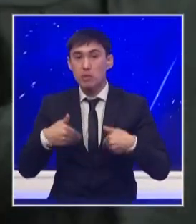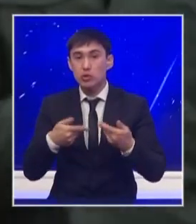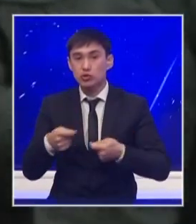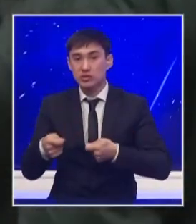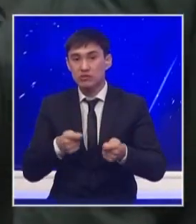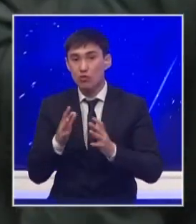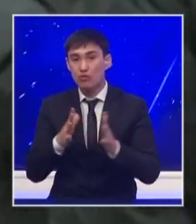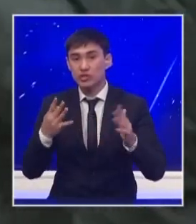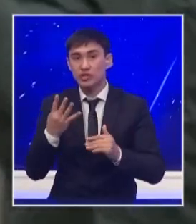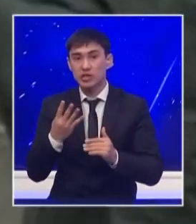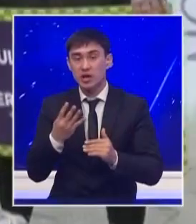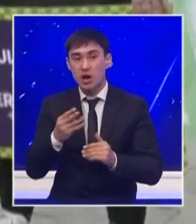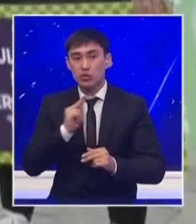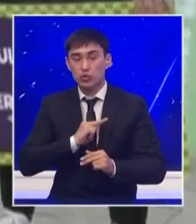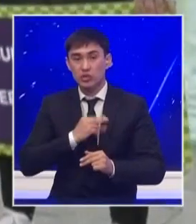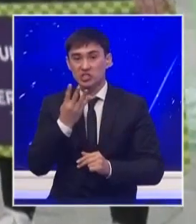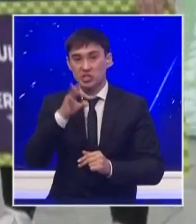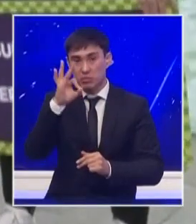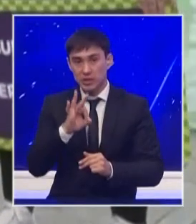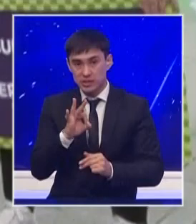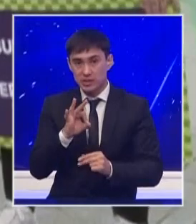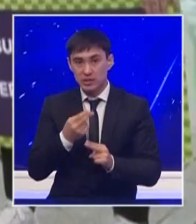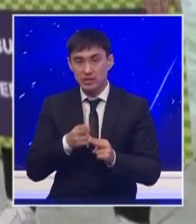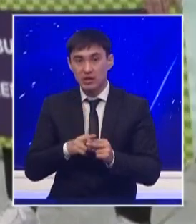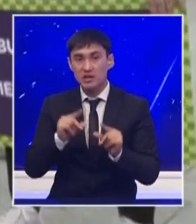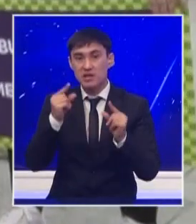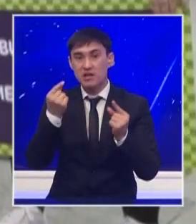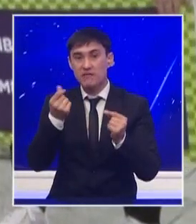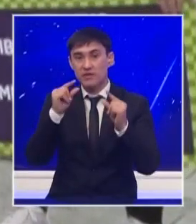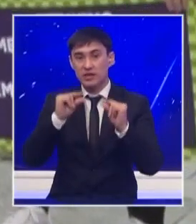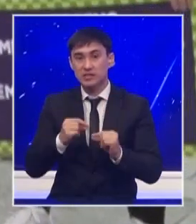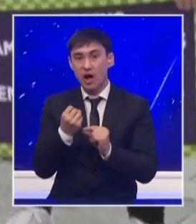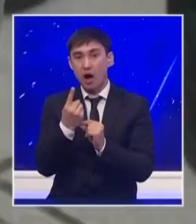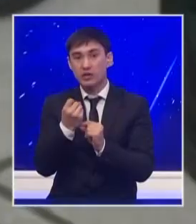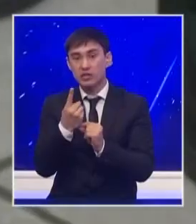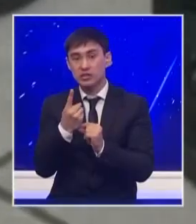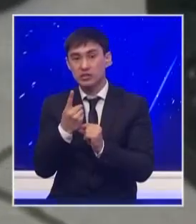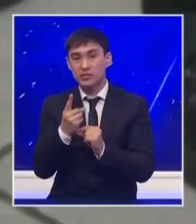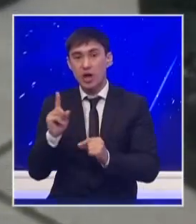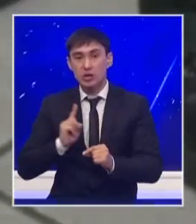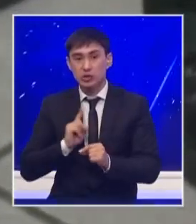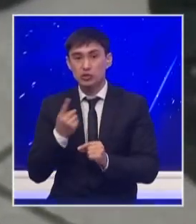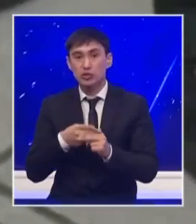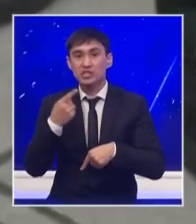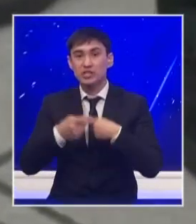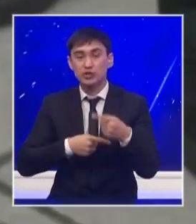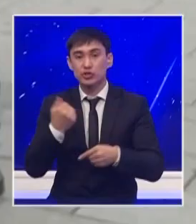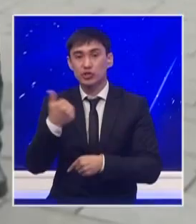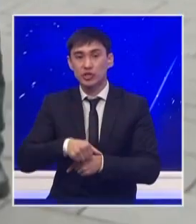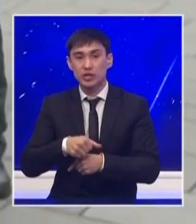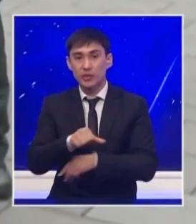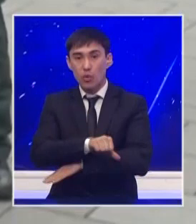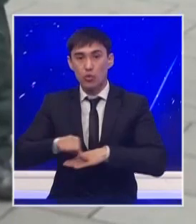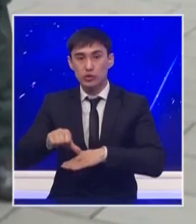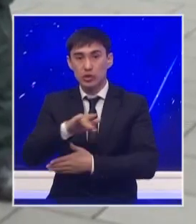увеличение оплаты труда всего на 4%, тогда как инфляция превышает 11 ожидается что на следующей неделе